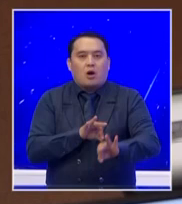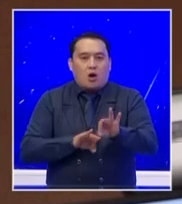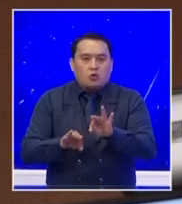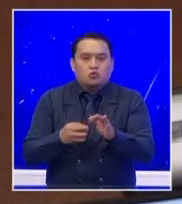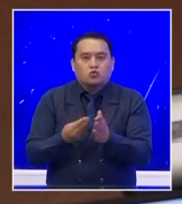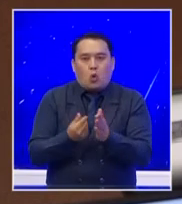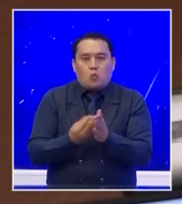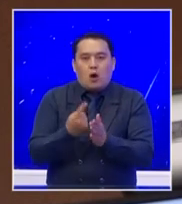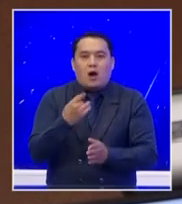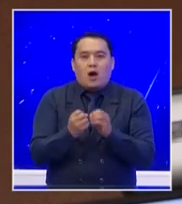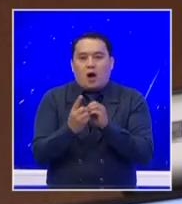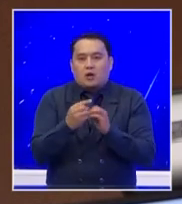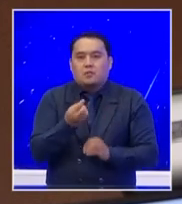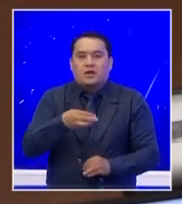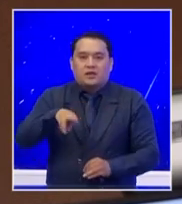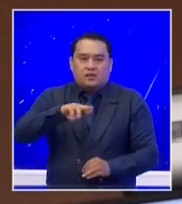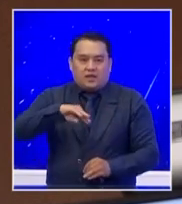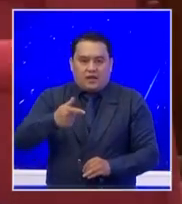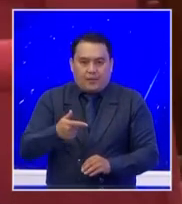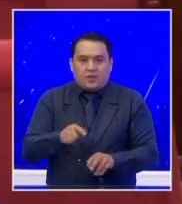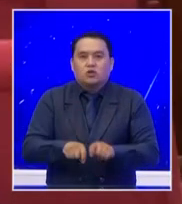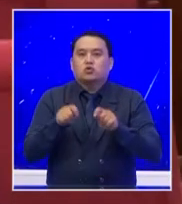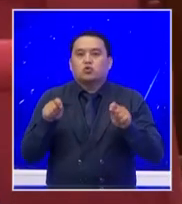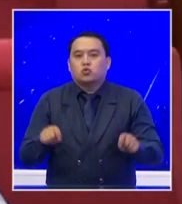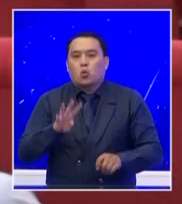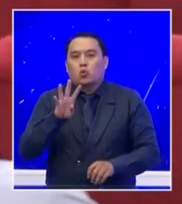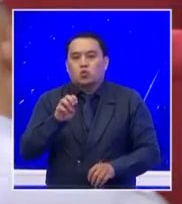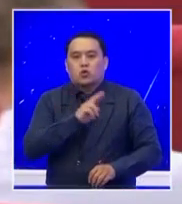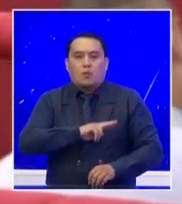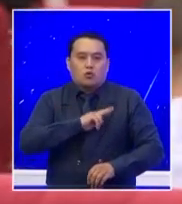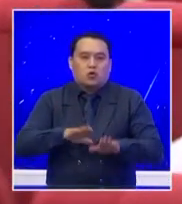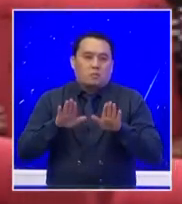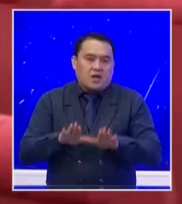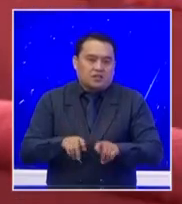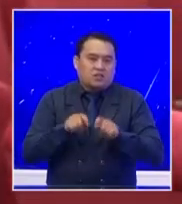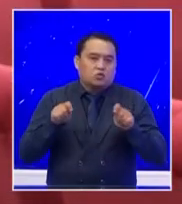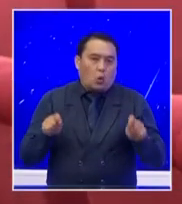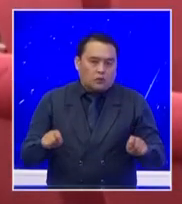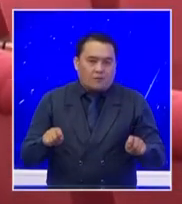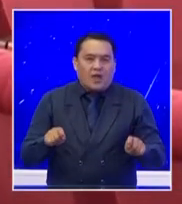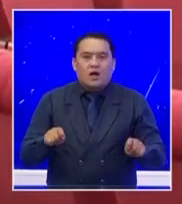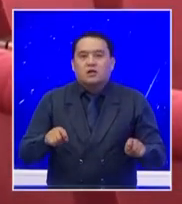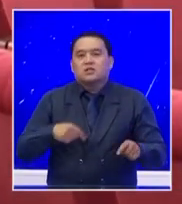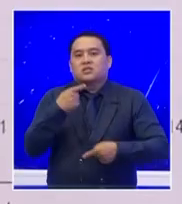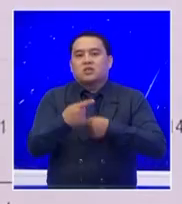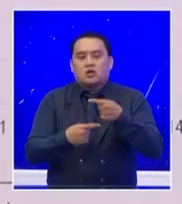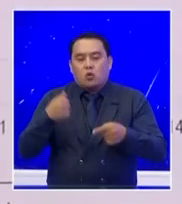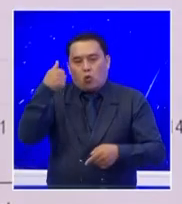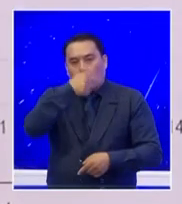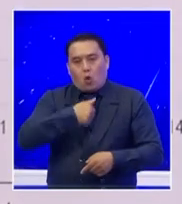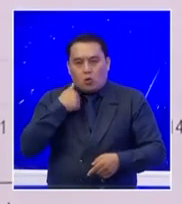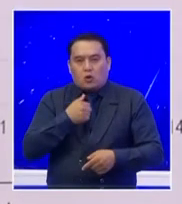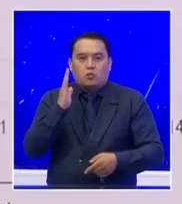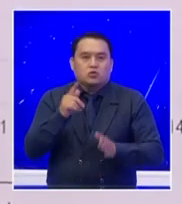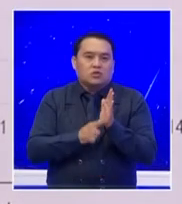общую сумму свыше 11 миллиардов тенге, где создано более 400 рабочих мест. Также до конца года ожидается ввод